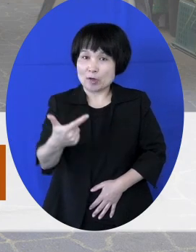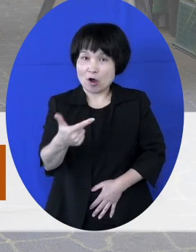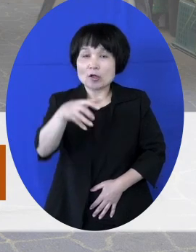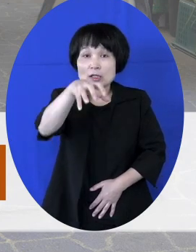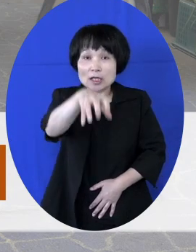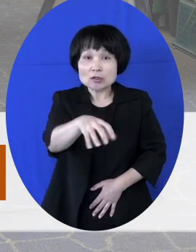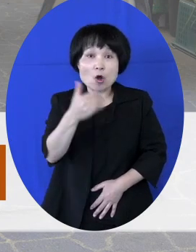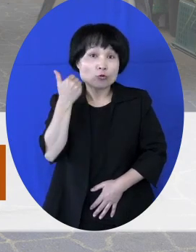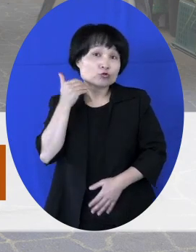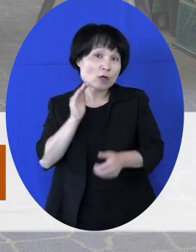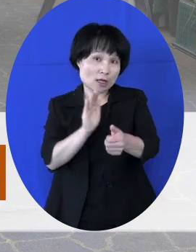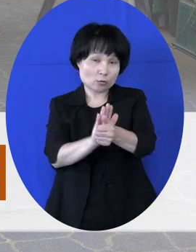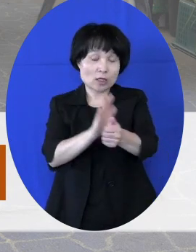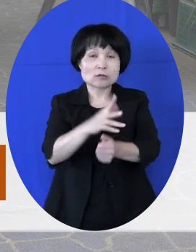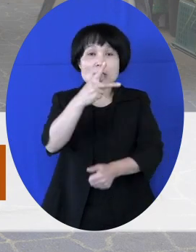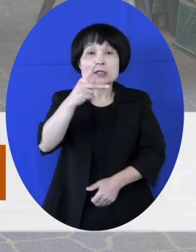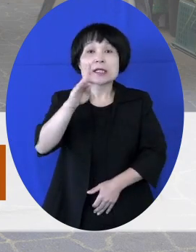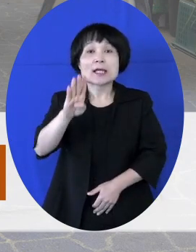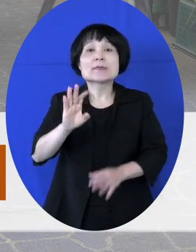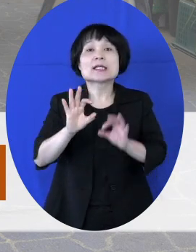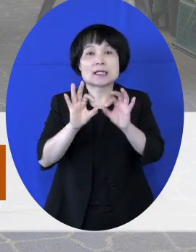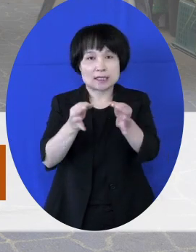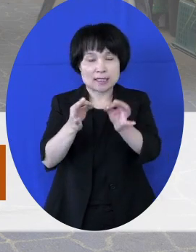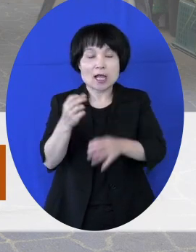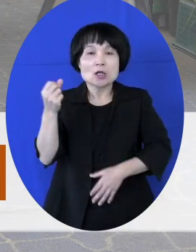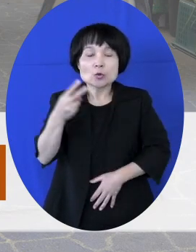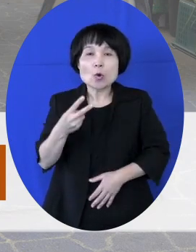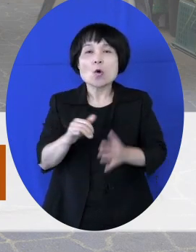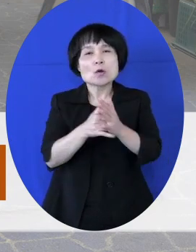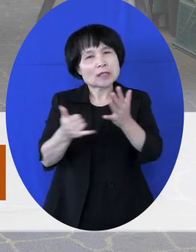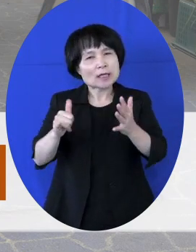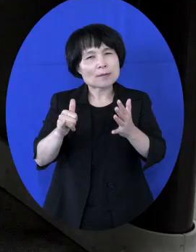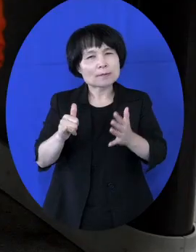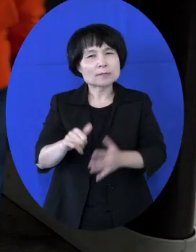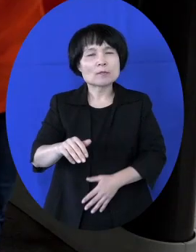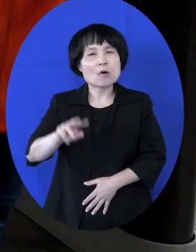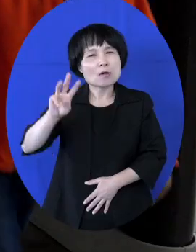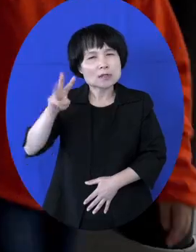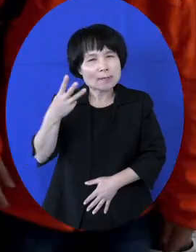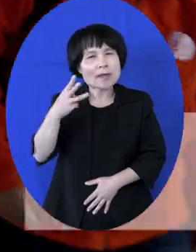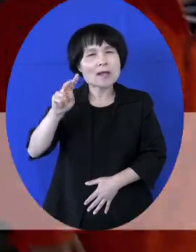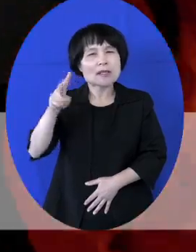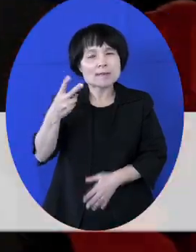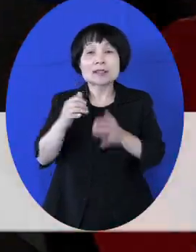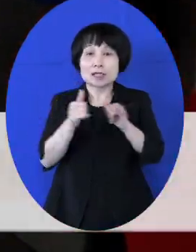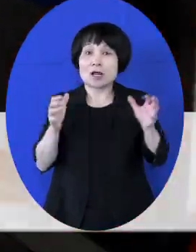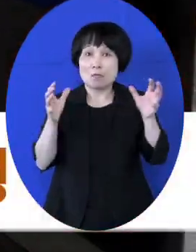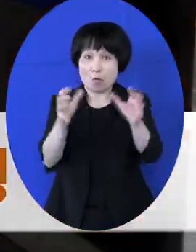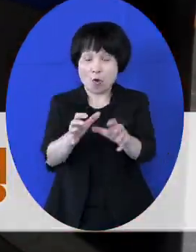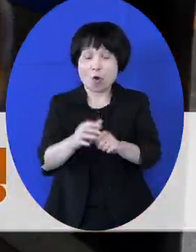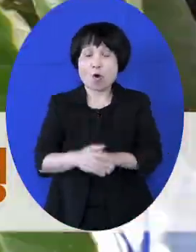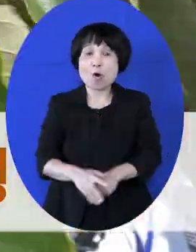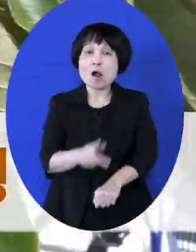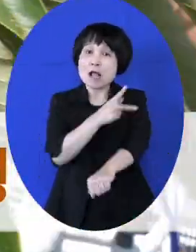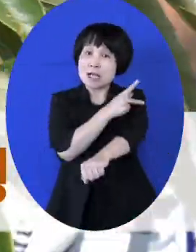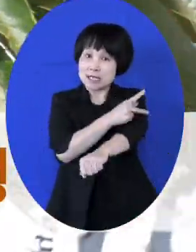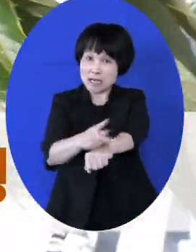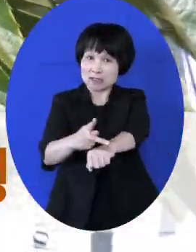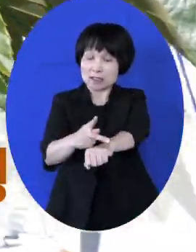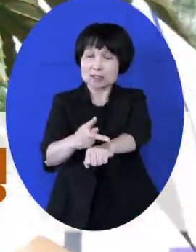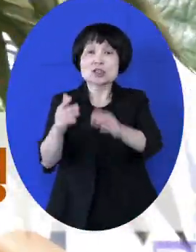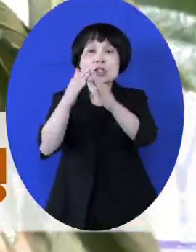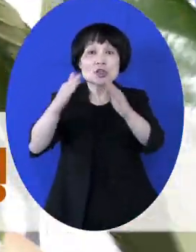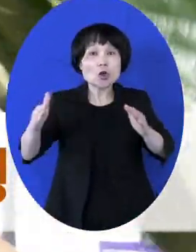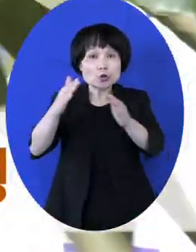KB국민은행 조합원과 가족 280여 명이 참석한 가운데 진행됐습니다. 이날 행사는 KTX 호남